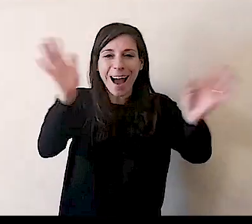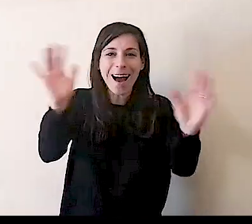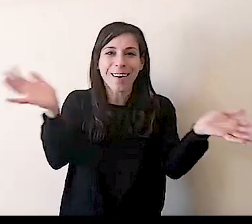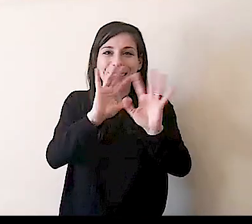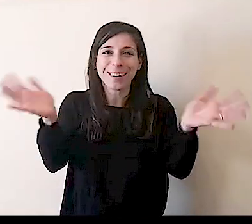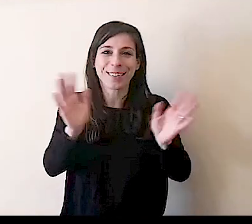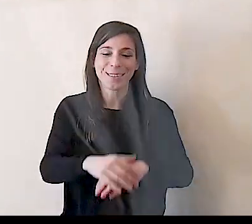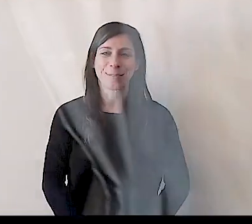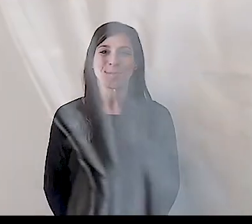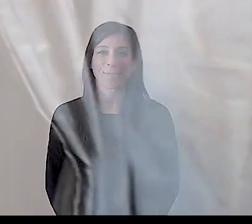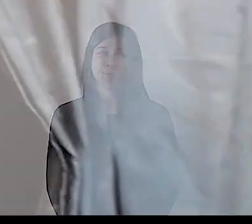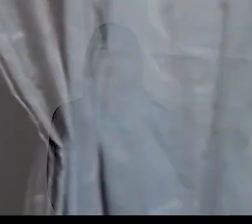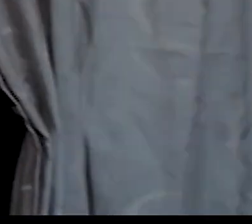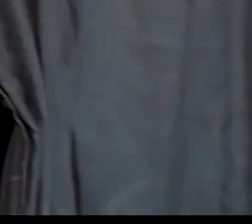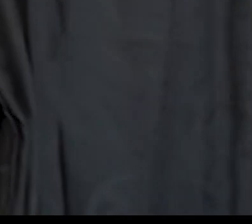ciao